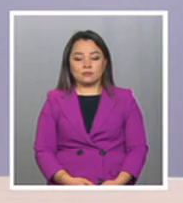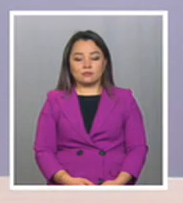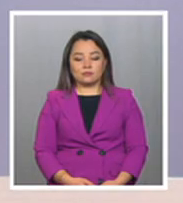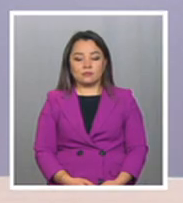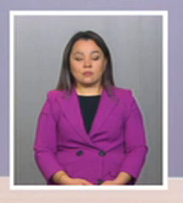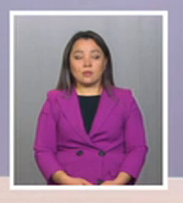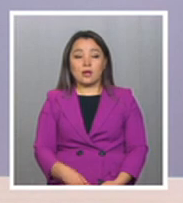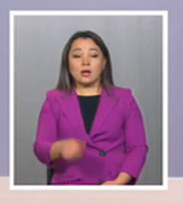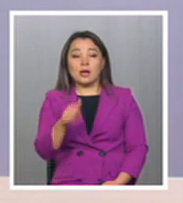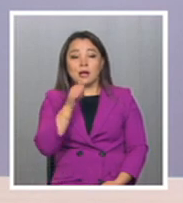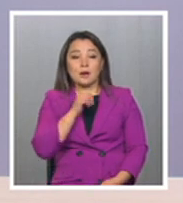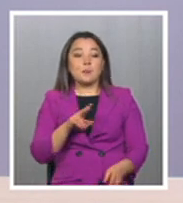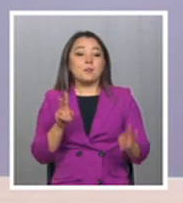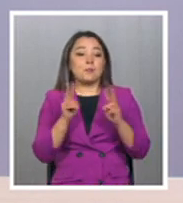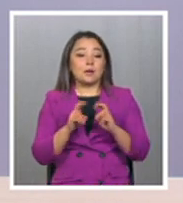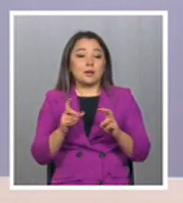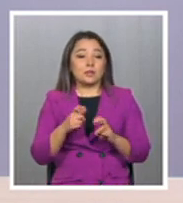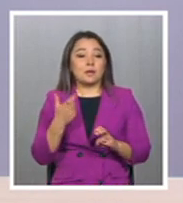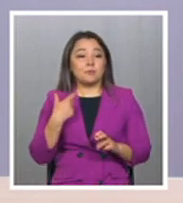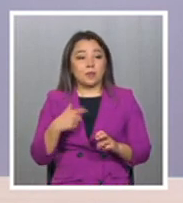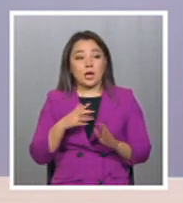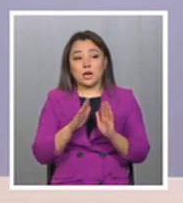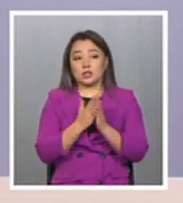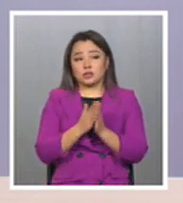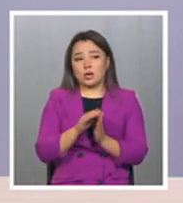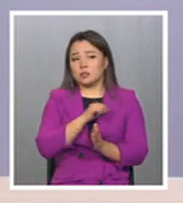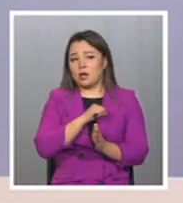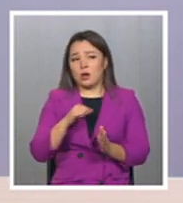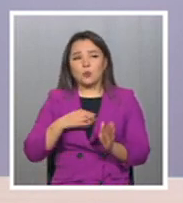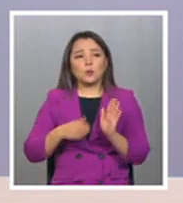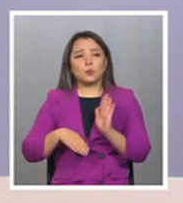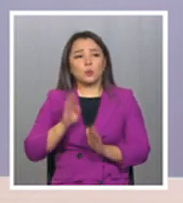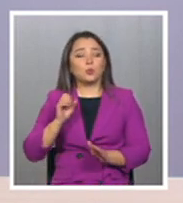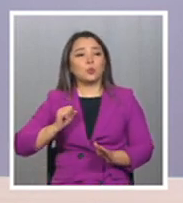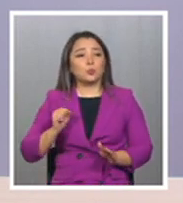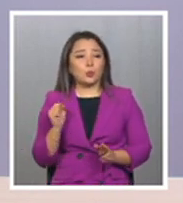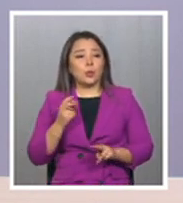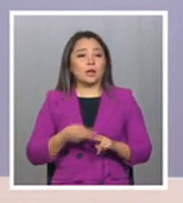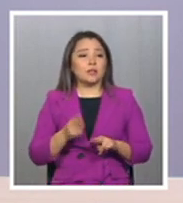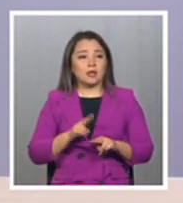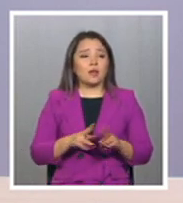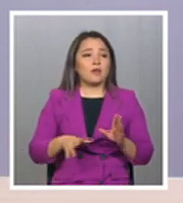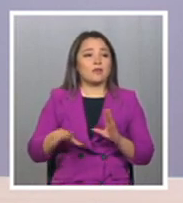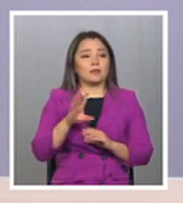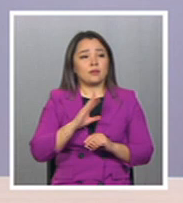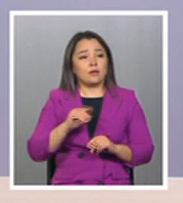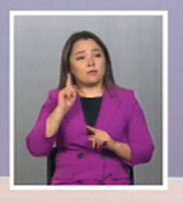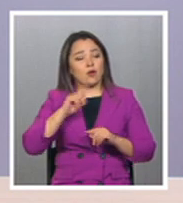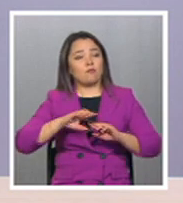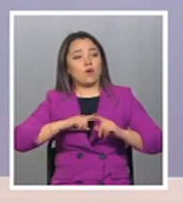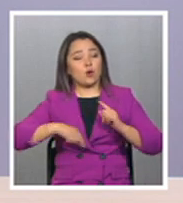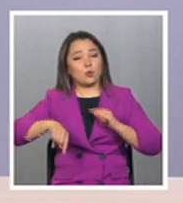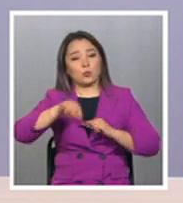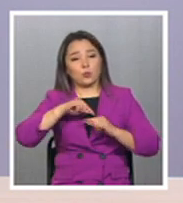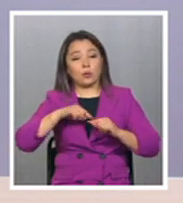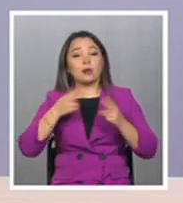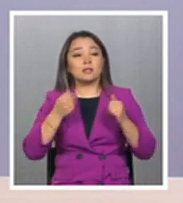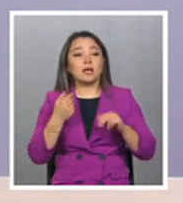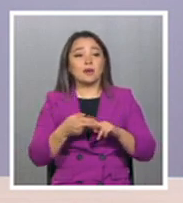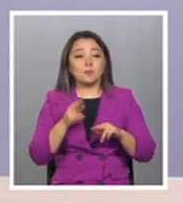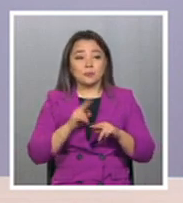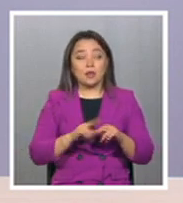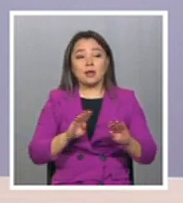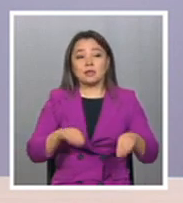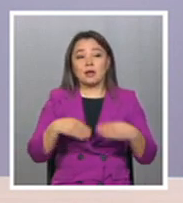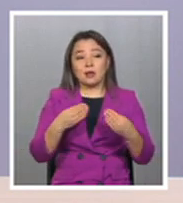Давайте проверим, ребята. Книга «Самый лучший друг» – это знают все вокруг. Конечно же,